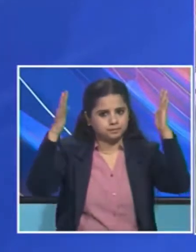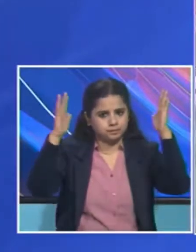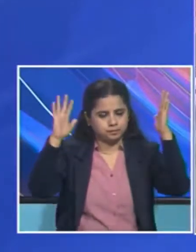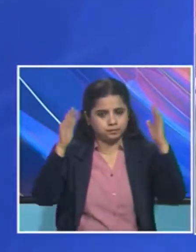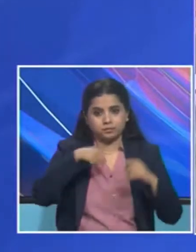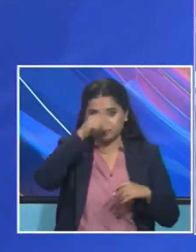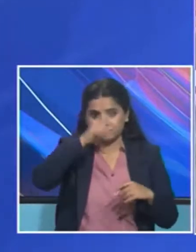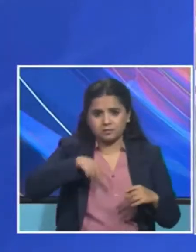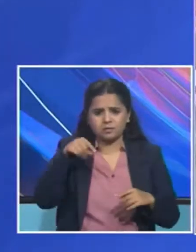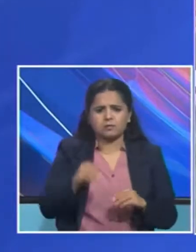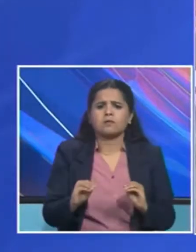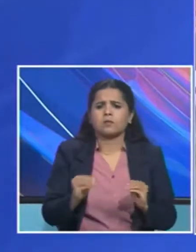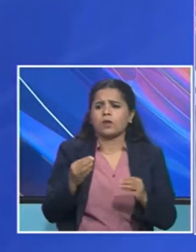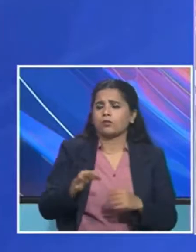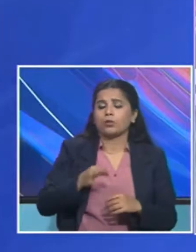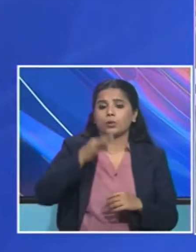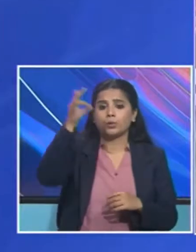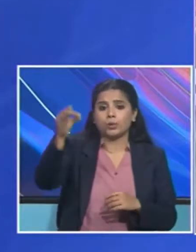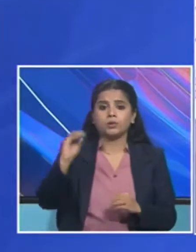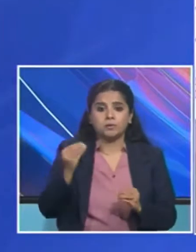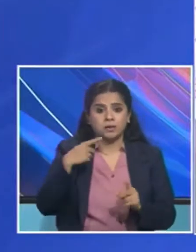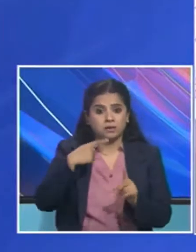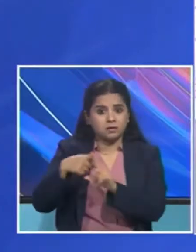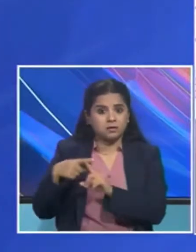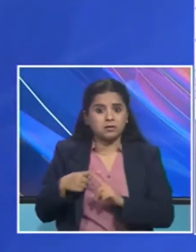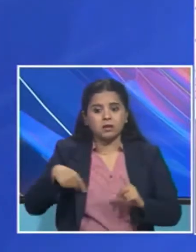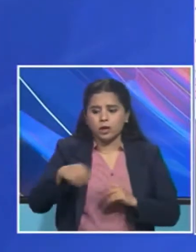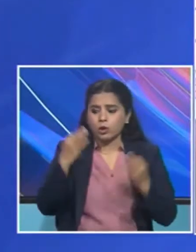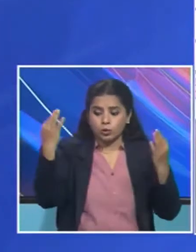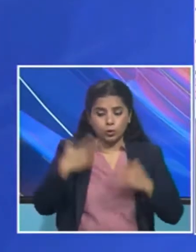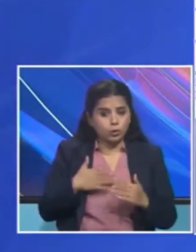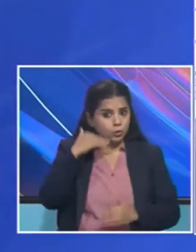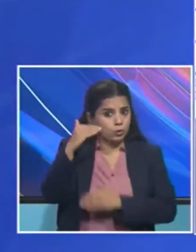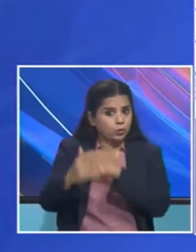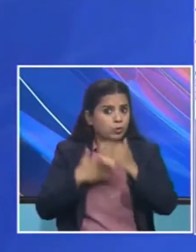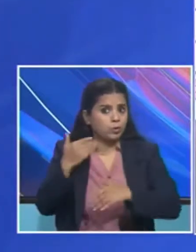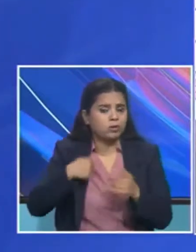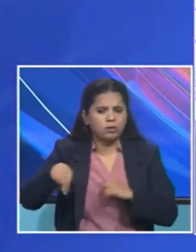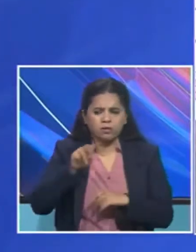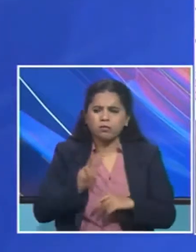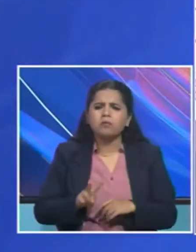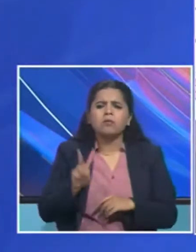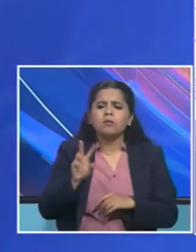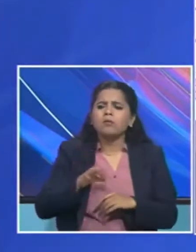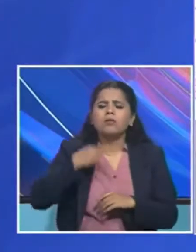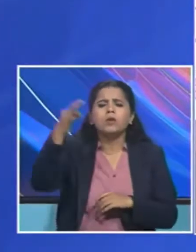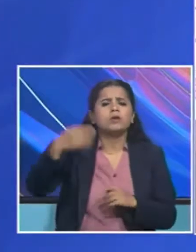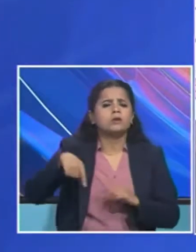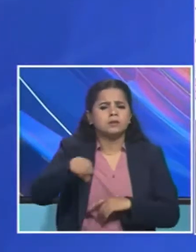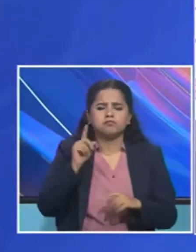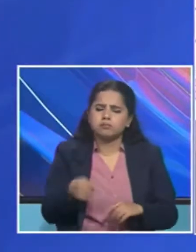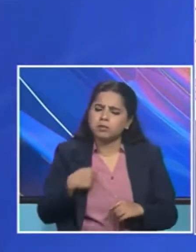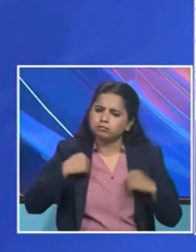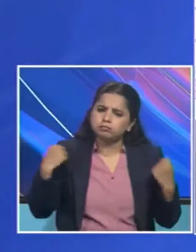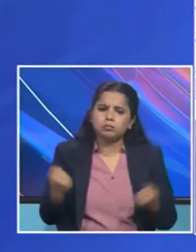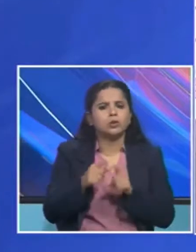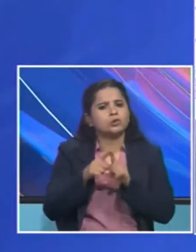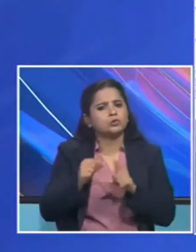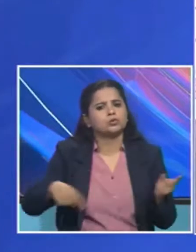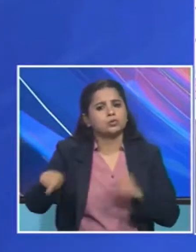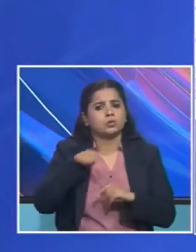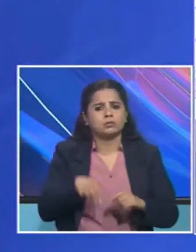भारत के उज्जवल भविष्य की नई विकास यात्रा हमें सबके प्रयास से करनी है, कर्तव्य पथ